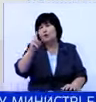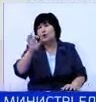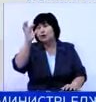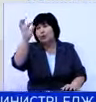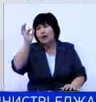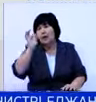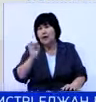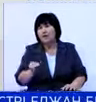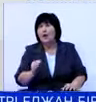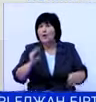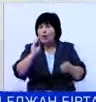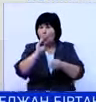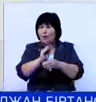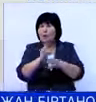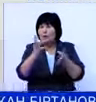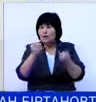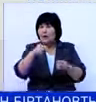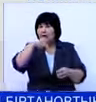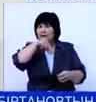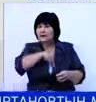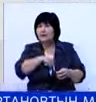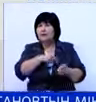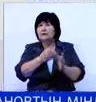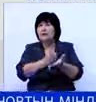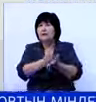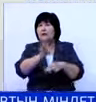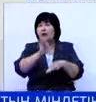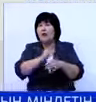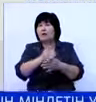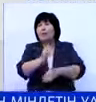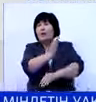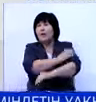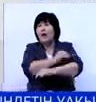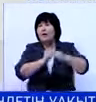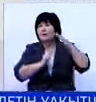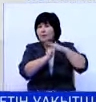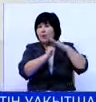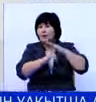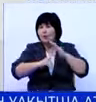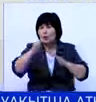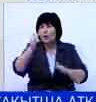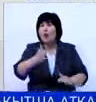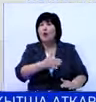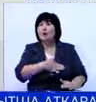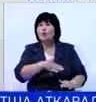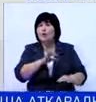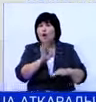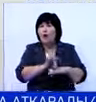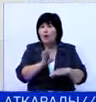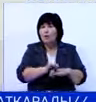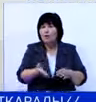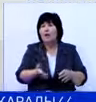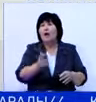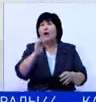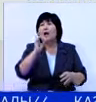100% қосымша соматикалық аурулары бар. Олар қан қысымының жоғары болуы, жүрек ауруы,